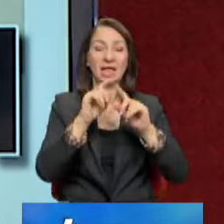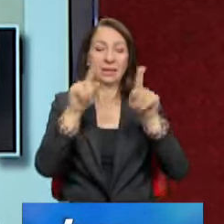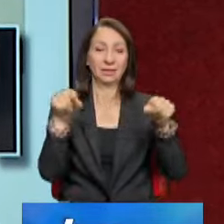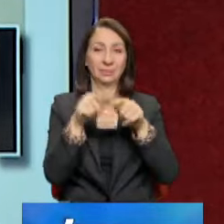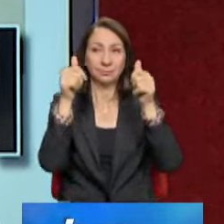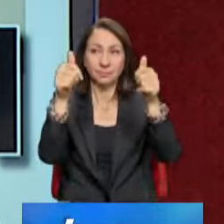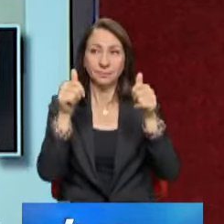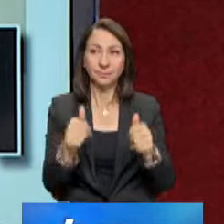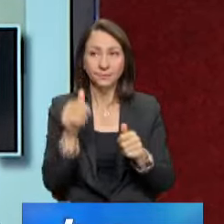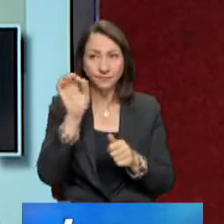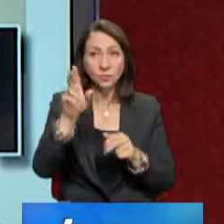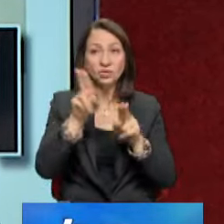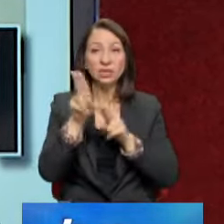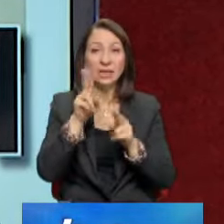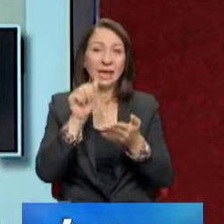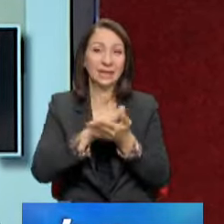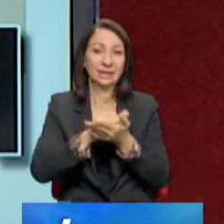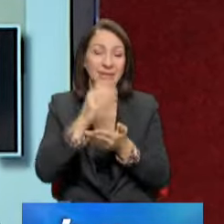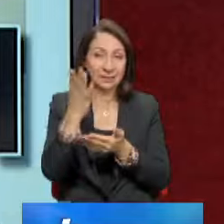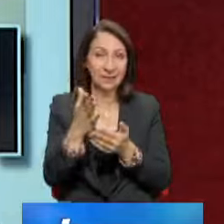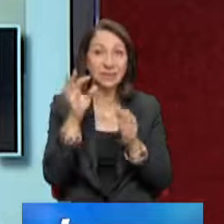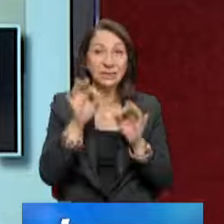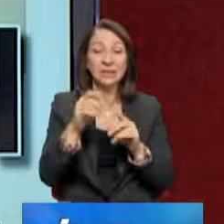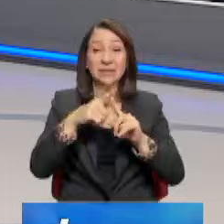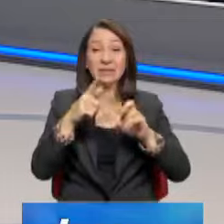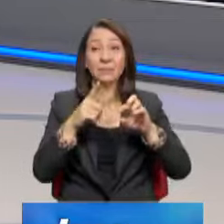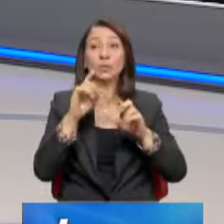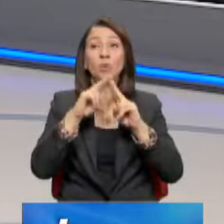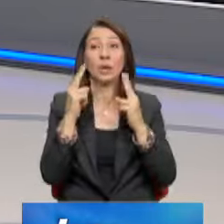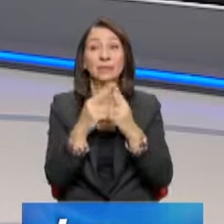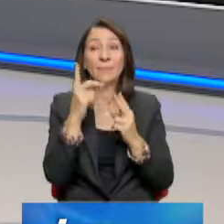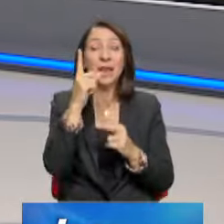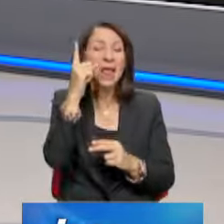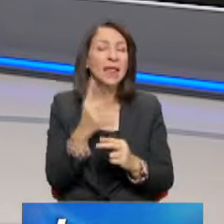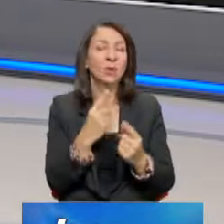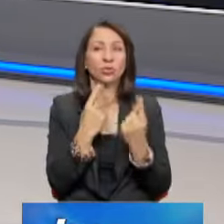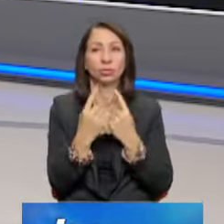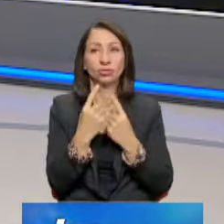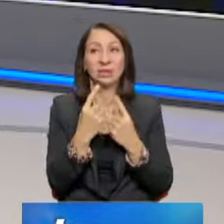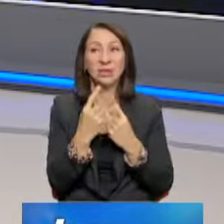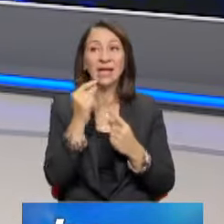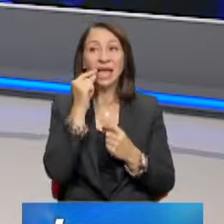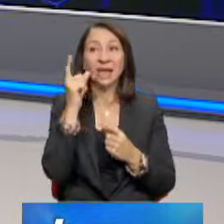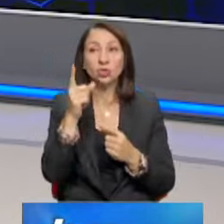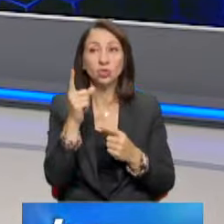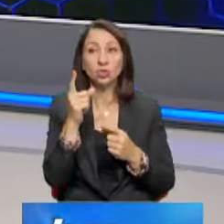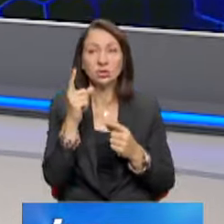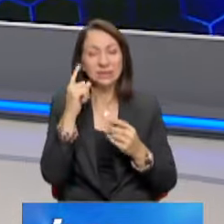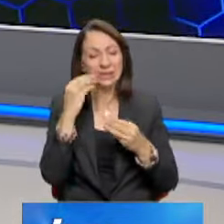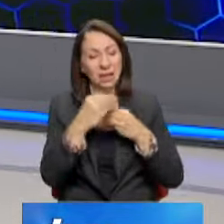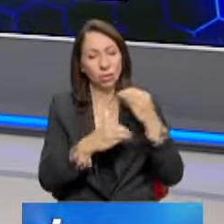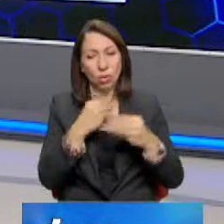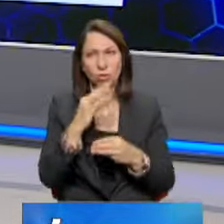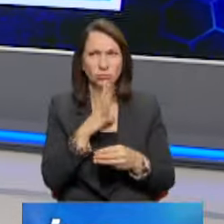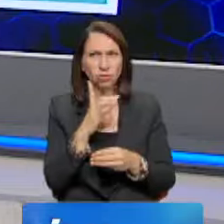diyor. Burası Çanakkale Gazetesi. Şimdi tıp dünyasında bir ilki konuşacağız. Giresun sendromu diye